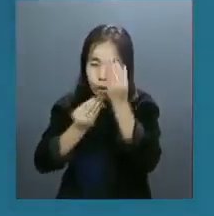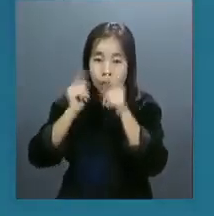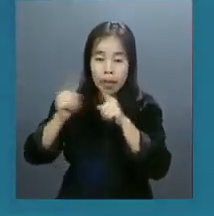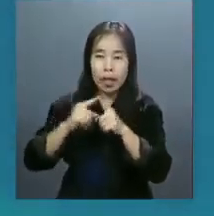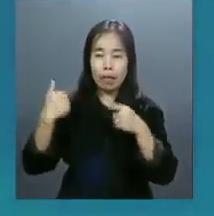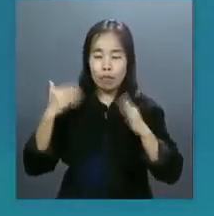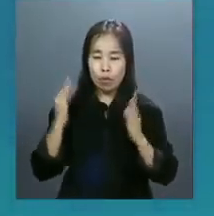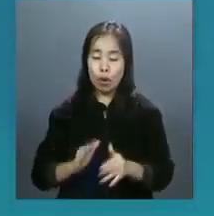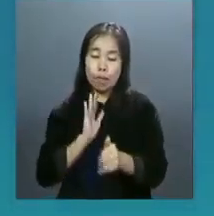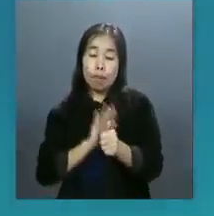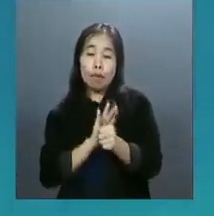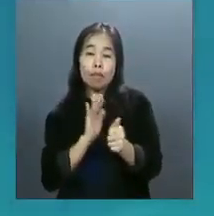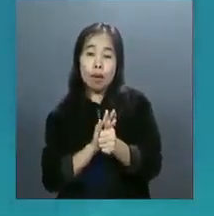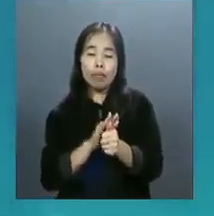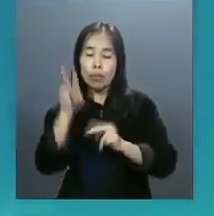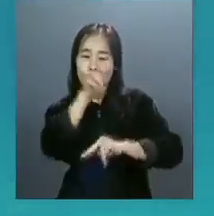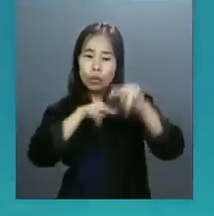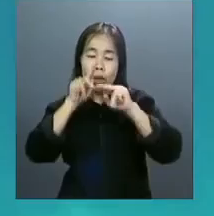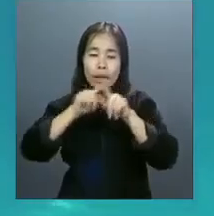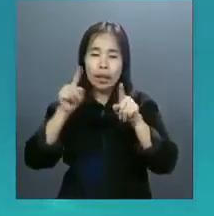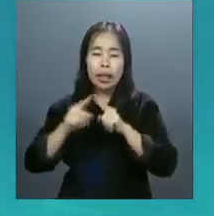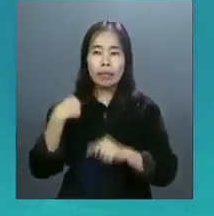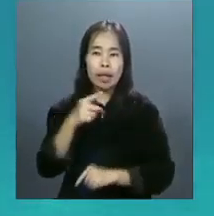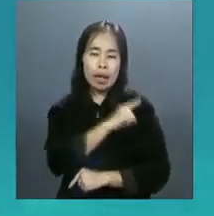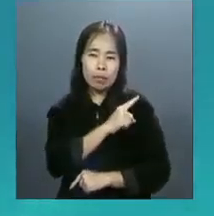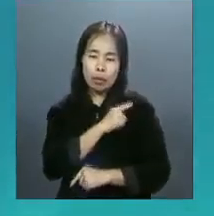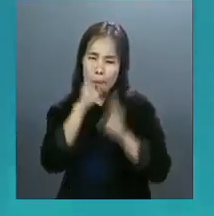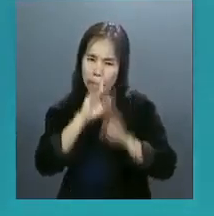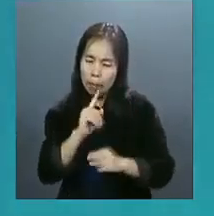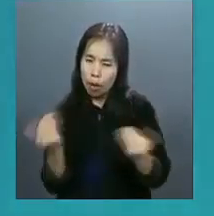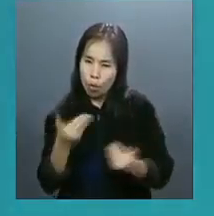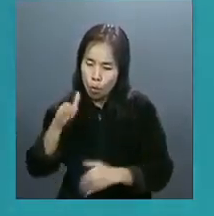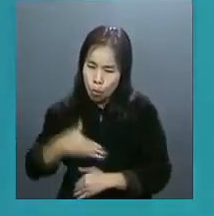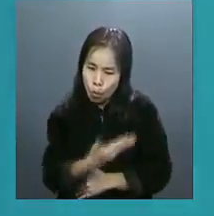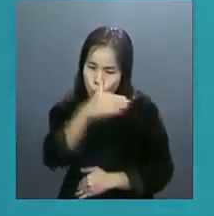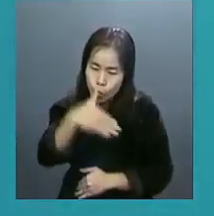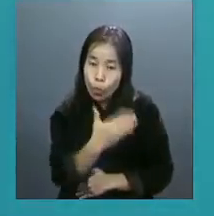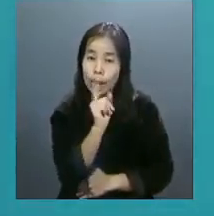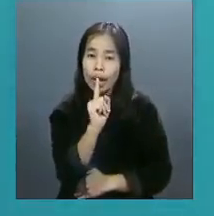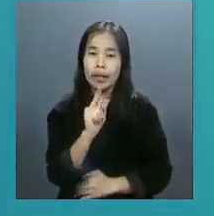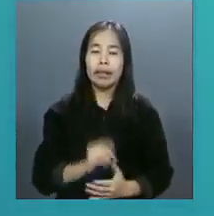ของพิพิธภัณฑ์สัตว์น้ำคอยเฝ้าสังเกตการดูพฤติกรรมของลูกโลมาอย่างใกล้ชิด